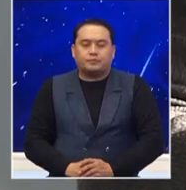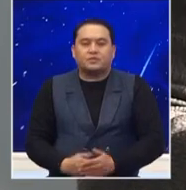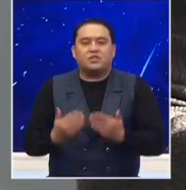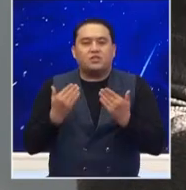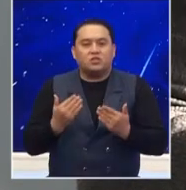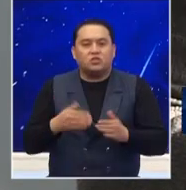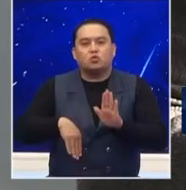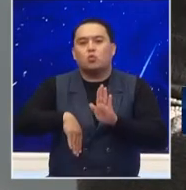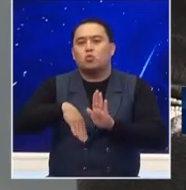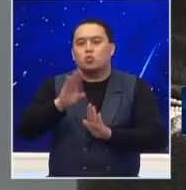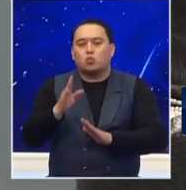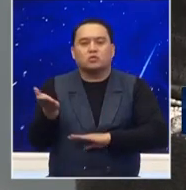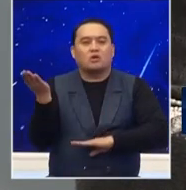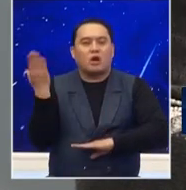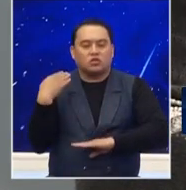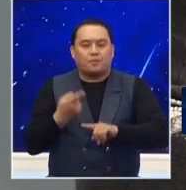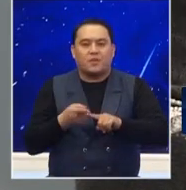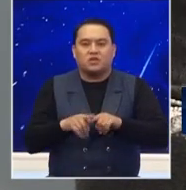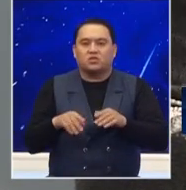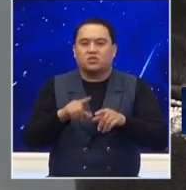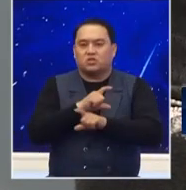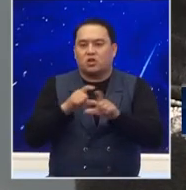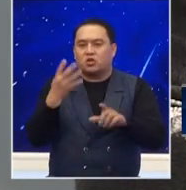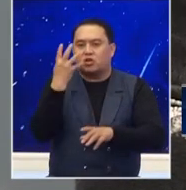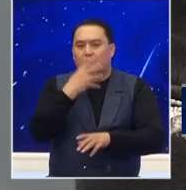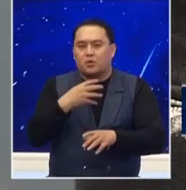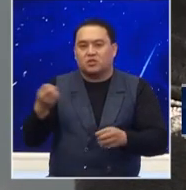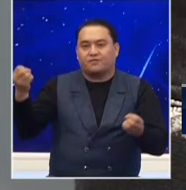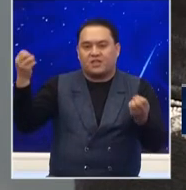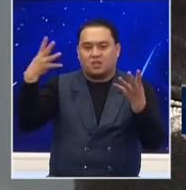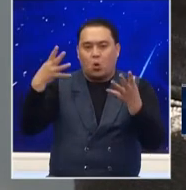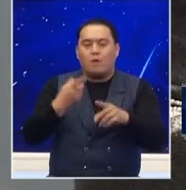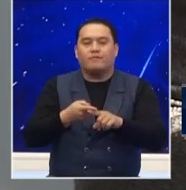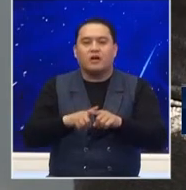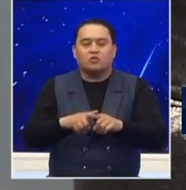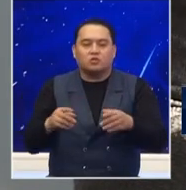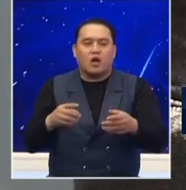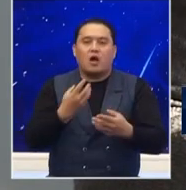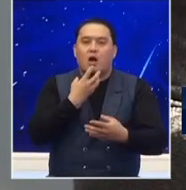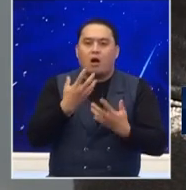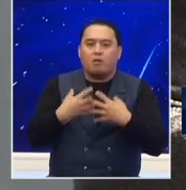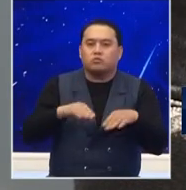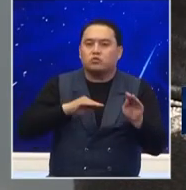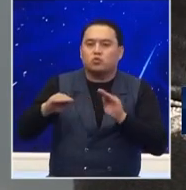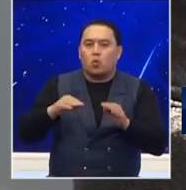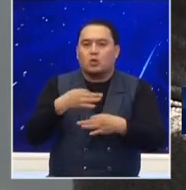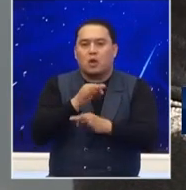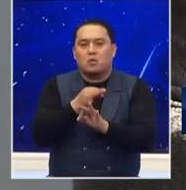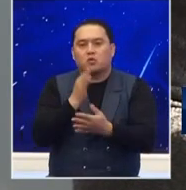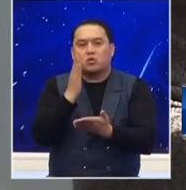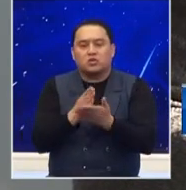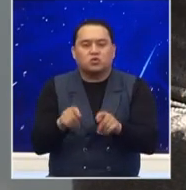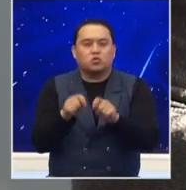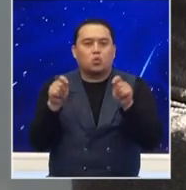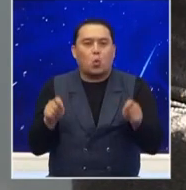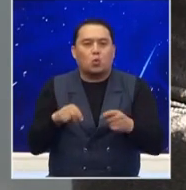Сейчас стало намного лучше, чем раньше. Во-первых, в здании очень тепло, светло и просторно. Обновилось оснащение, появилась лаборатория. Созданные